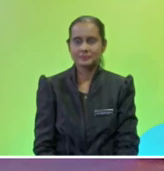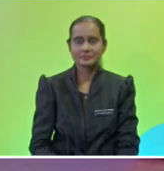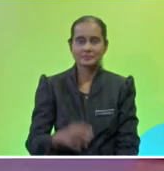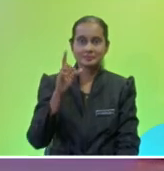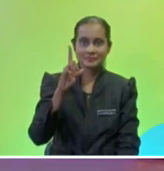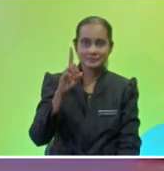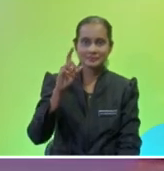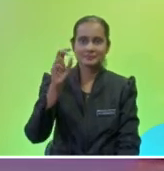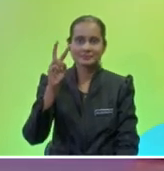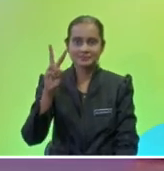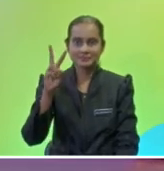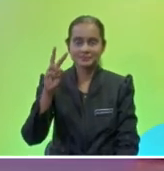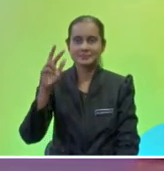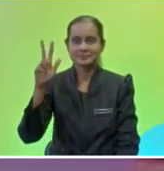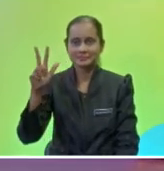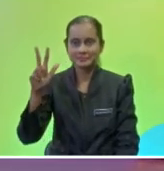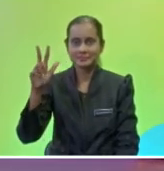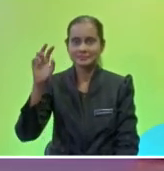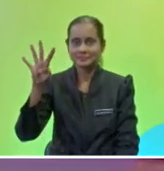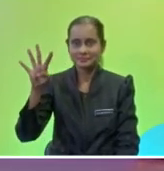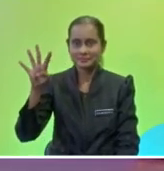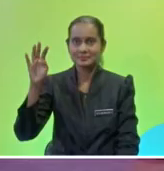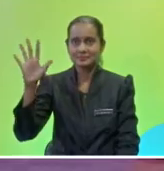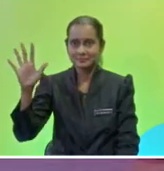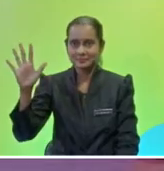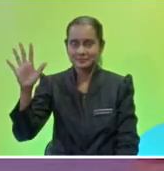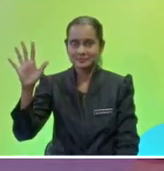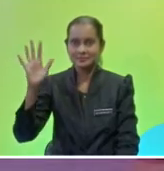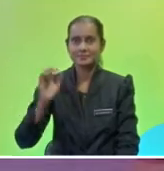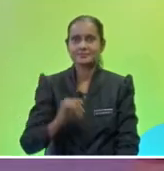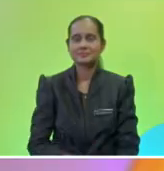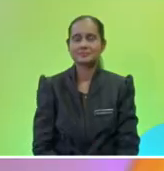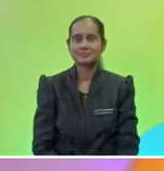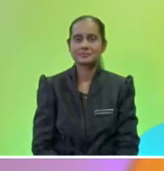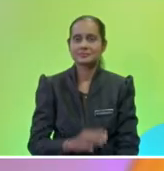satu dua tiga empat lima